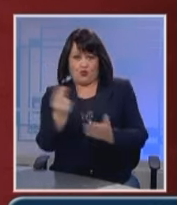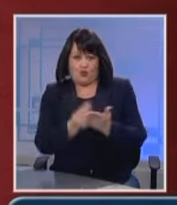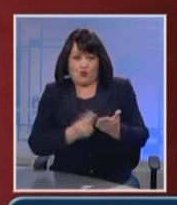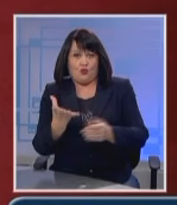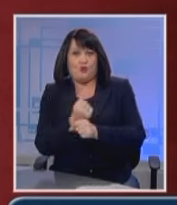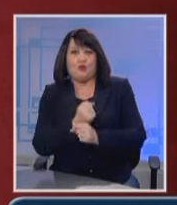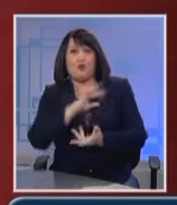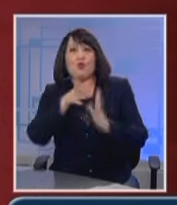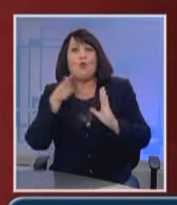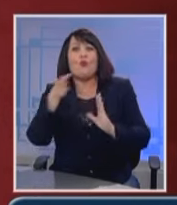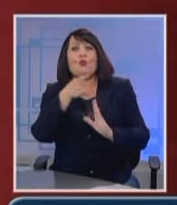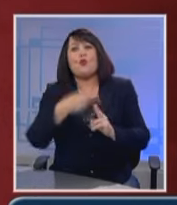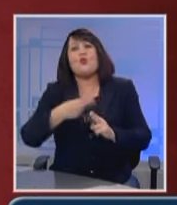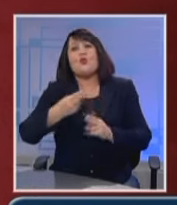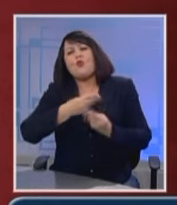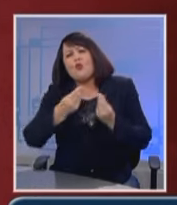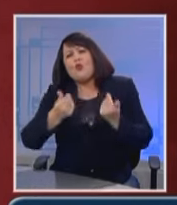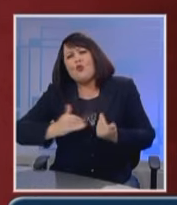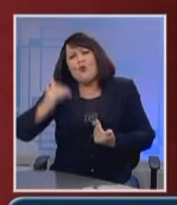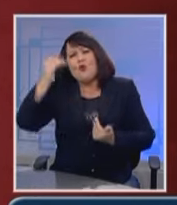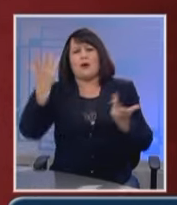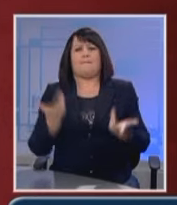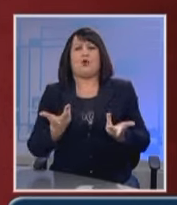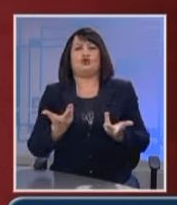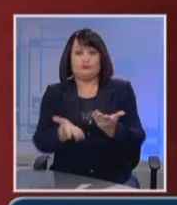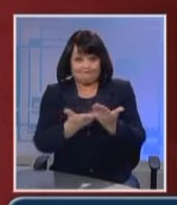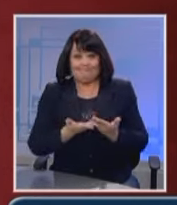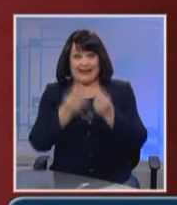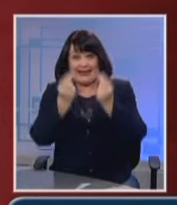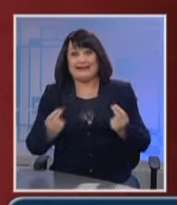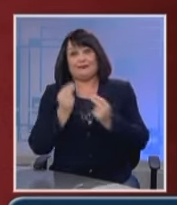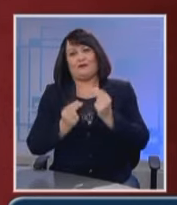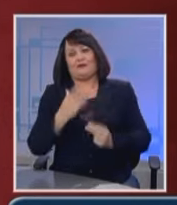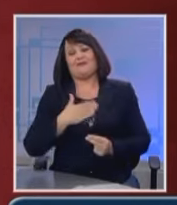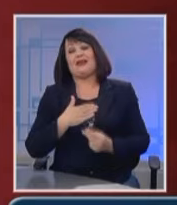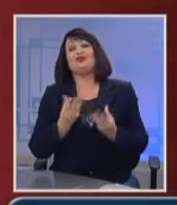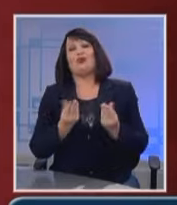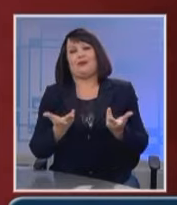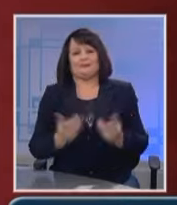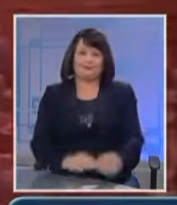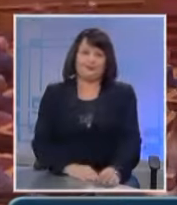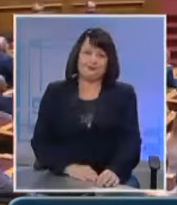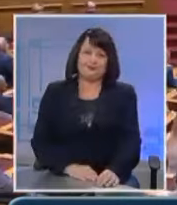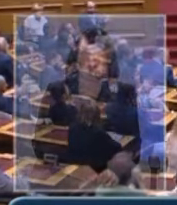και παγκοσμίου κλάσεως χωρίς την άμεση και έμπρακτη επίλυση των προβλημάτων μας. Σας ευχαριστώ πάρα πολύ.